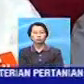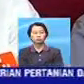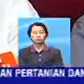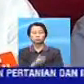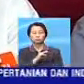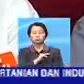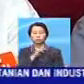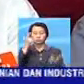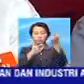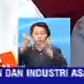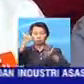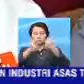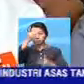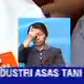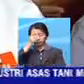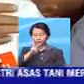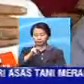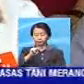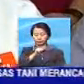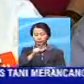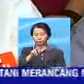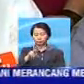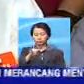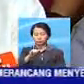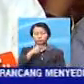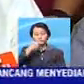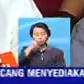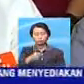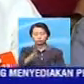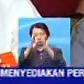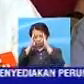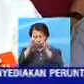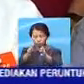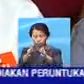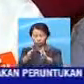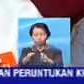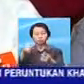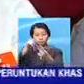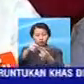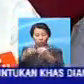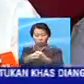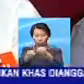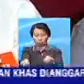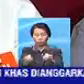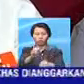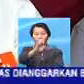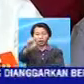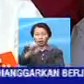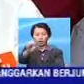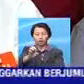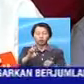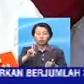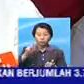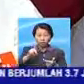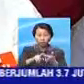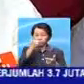Menteri Pelancongan dan Kebudayaan Dato' Seri Muhammad Nazri Abdul Aziz berkata tumpuan hanya akan diberikan kepada pejabat di Eropah seperti United